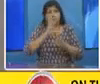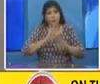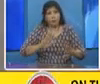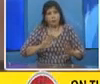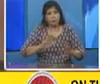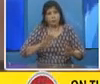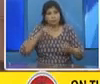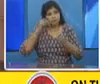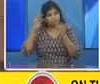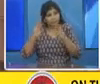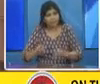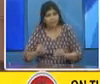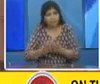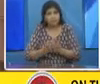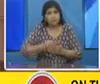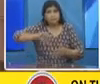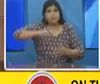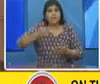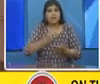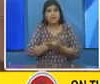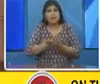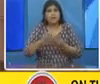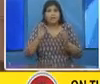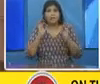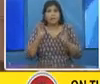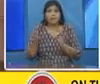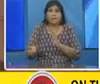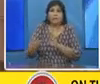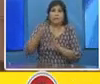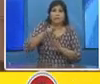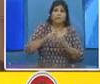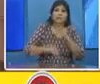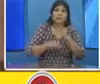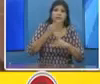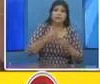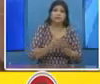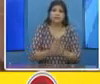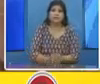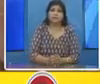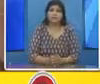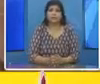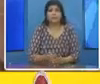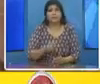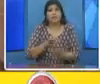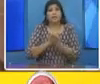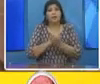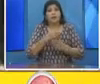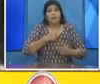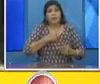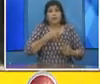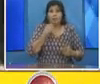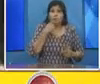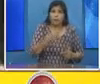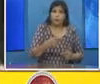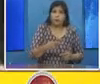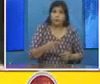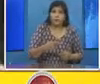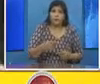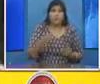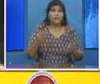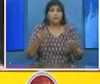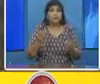भारत और भी भव्य होकर सामने आया। साथियों, हमारे यहाँ कहा जाता है